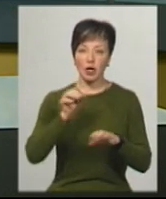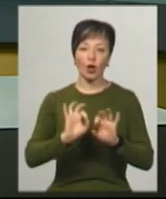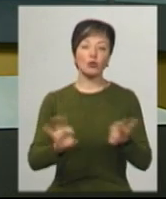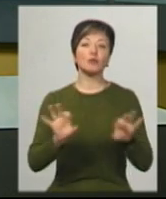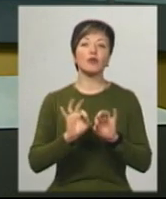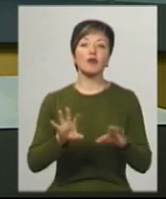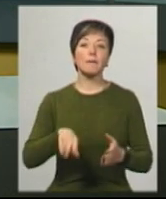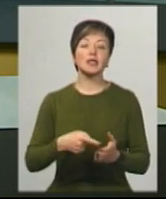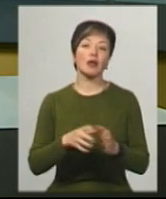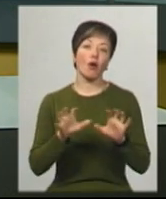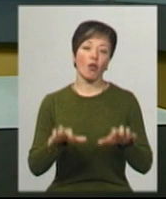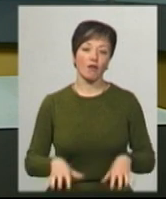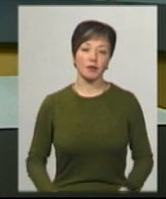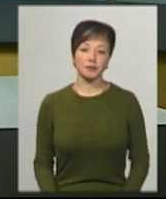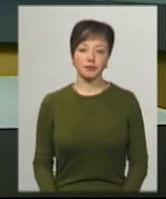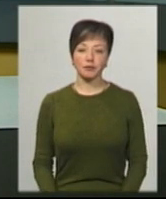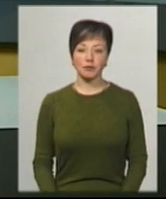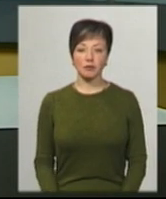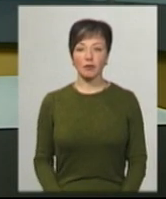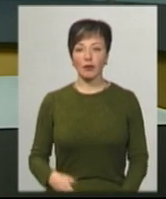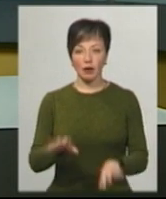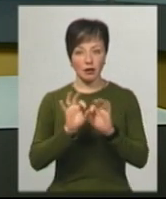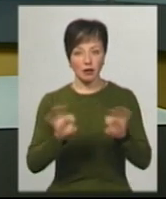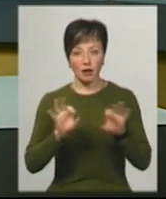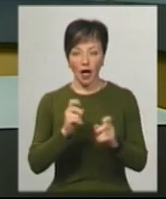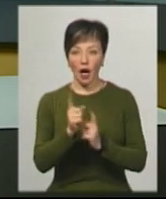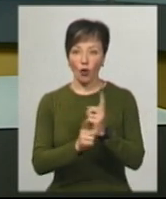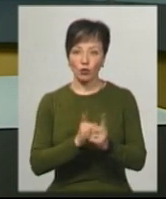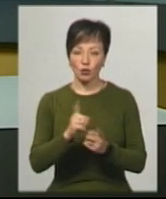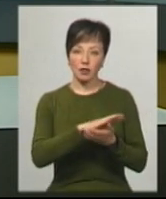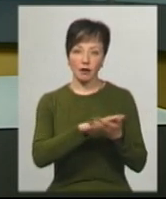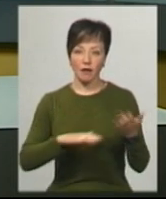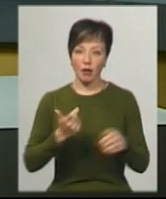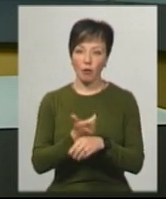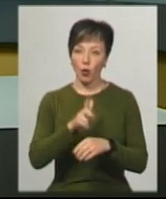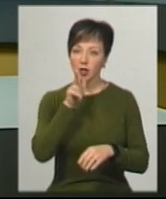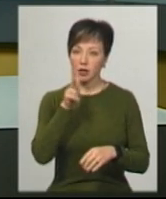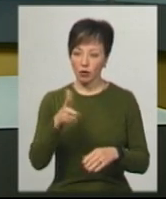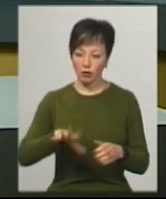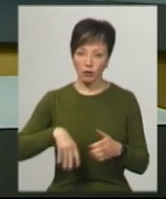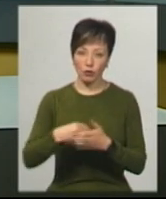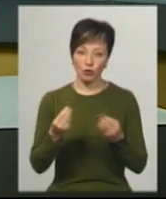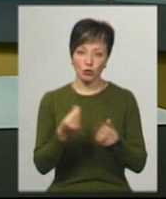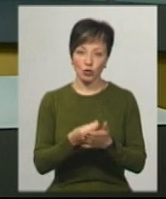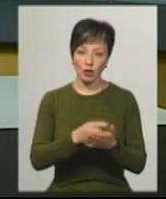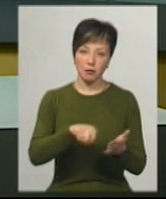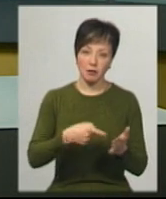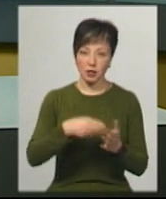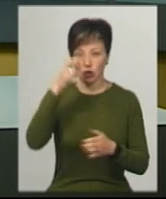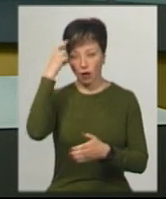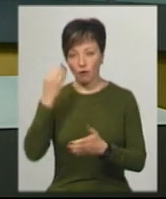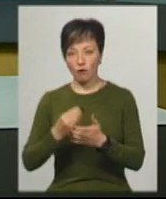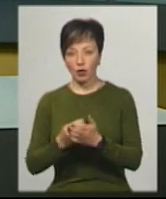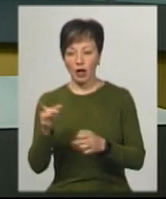Суспільному розповів міський голова Микола Мельничук. За його словами, реконструкція тривала понад 3 роки за гроші з бюджету міста і Державного